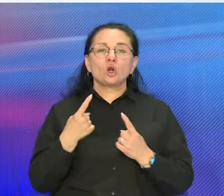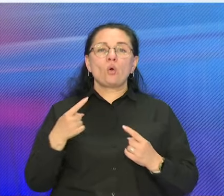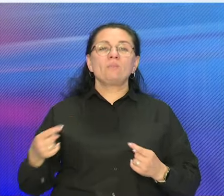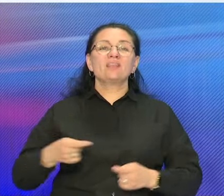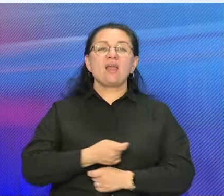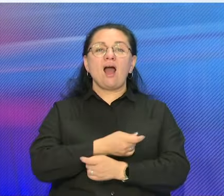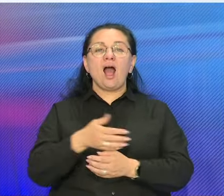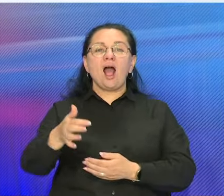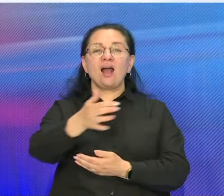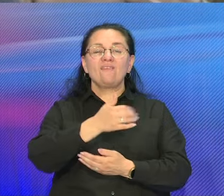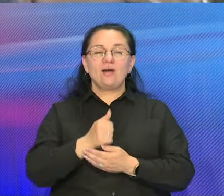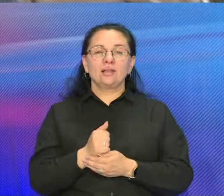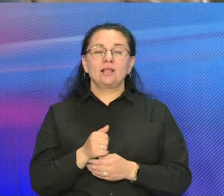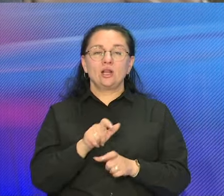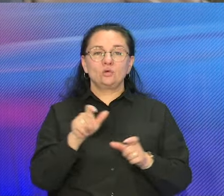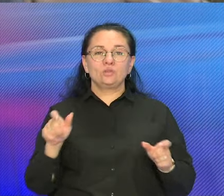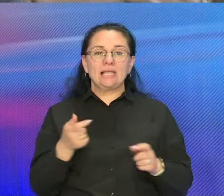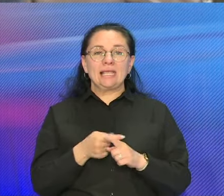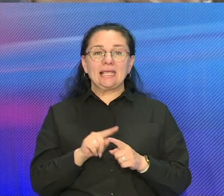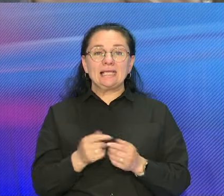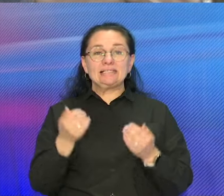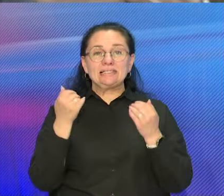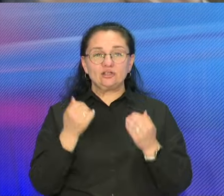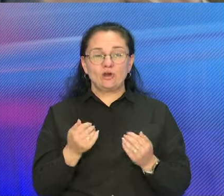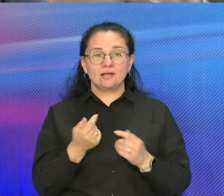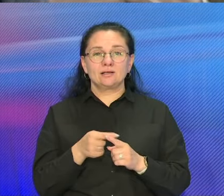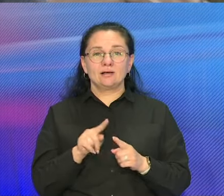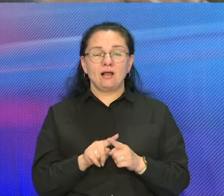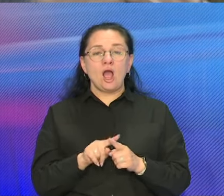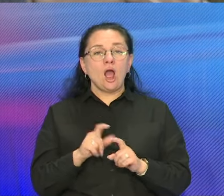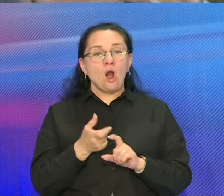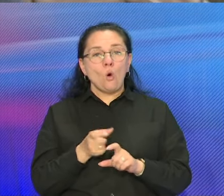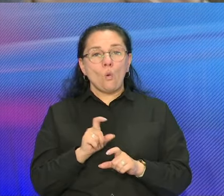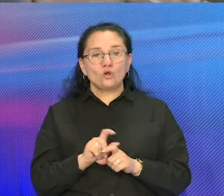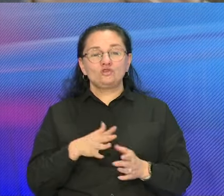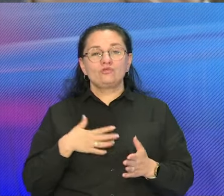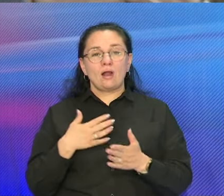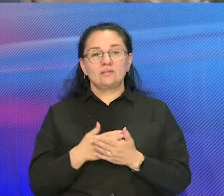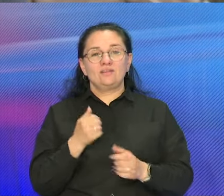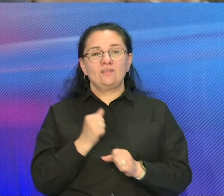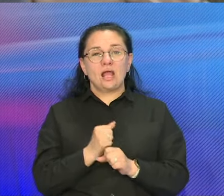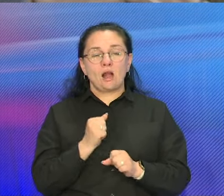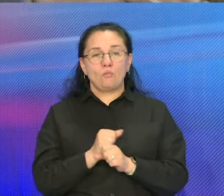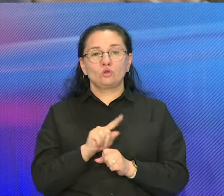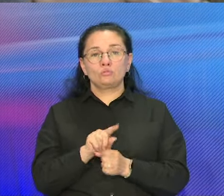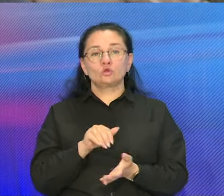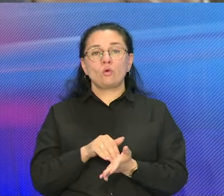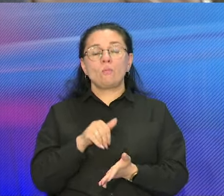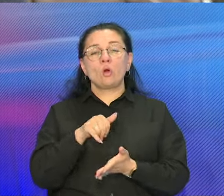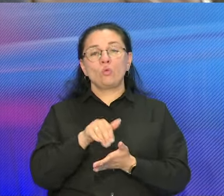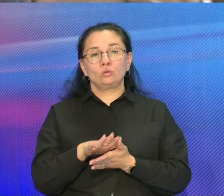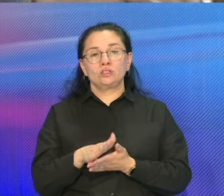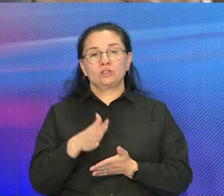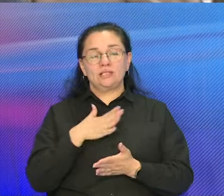русскоязычного сегмента И мы сейчас, как Управление спорта и туризма Действительно очень активно работаем для того, чтобы улучшить нашу логистическую